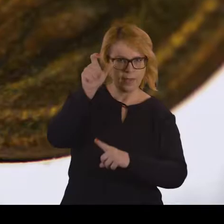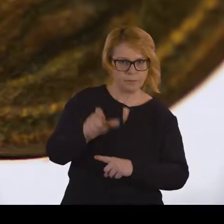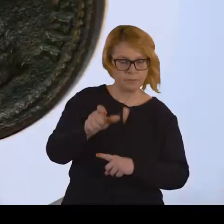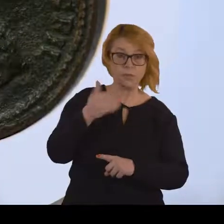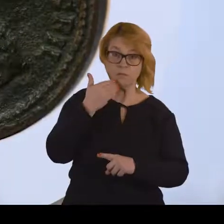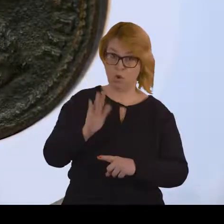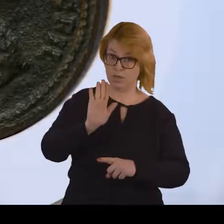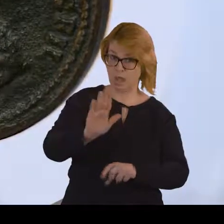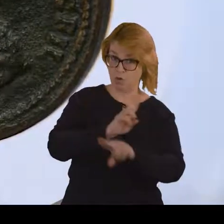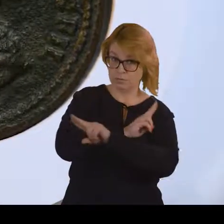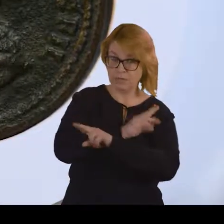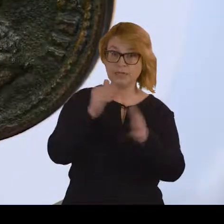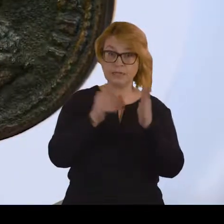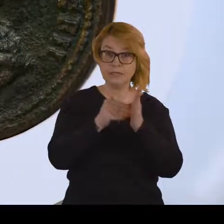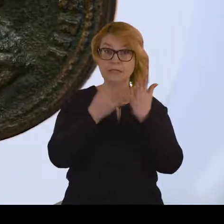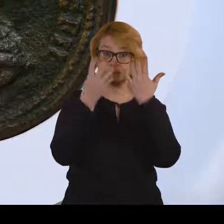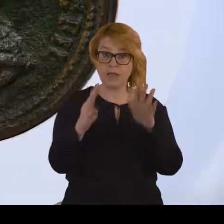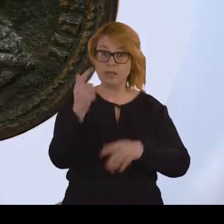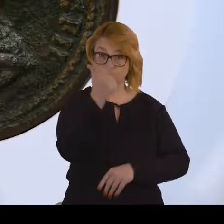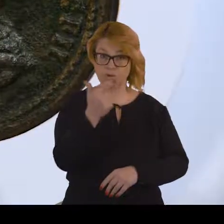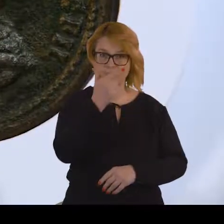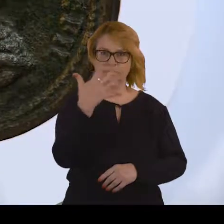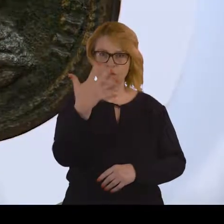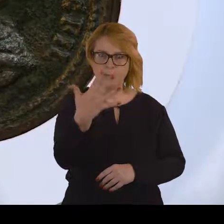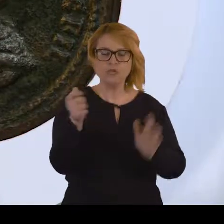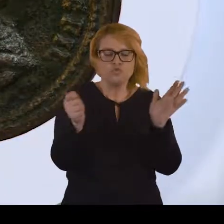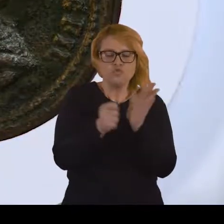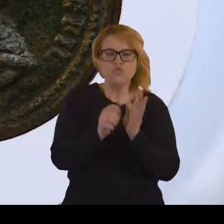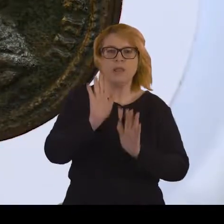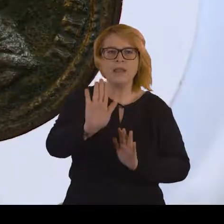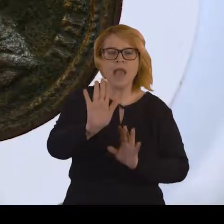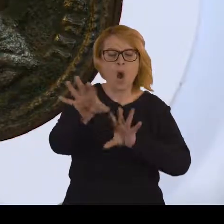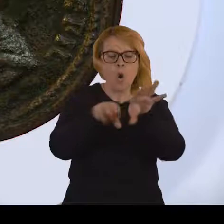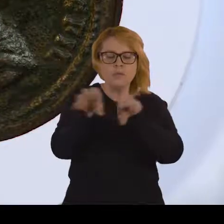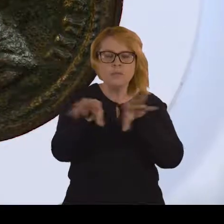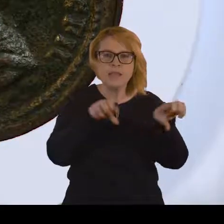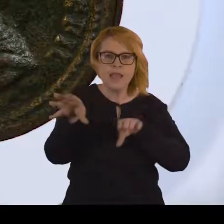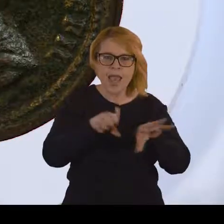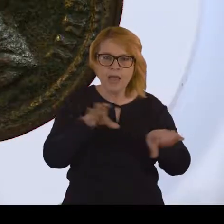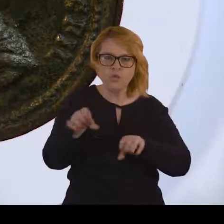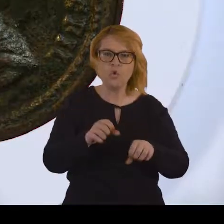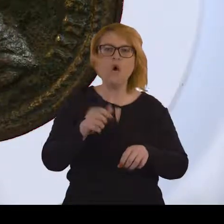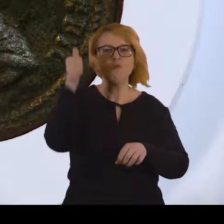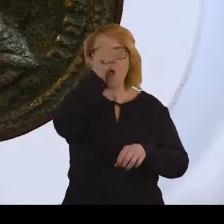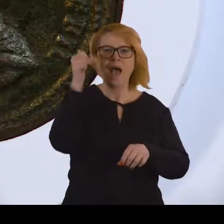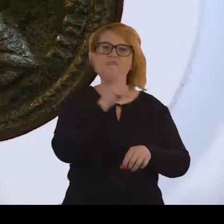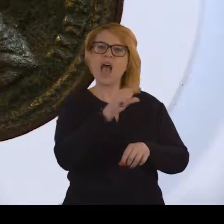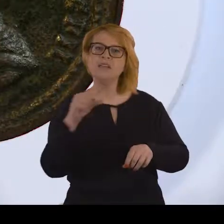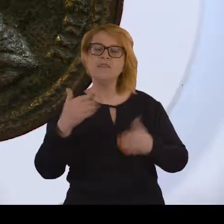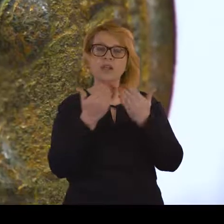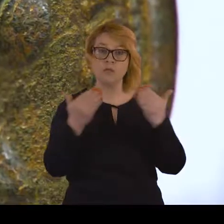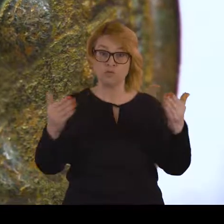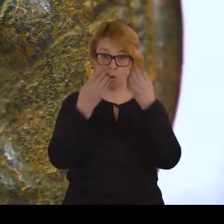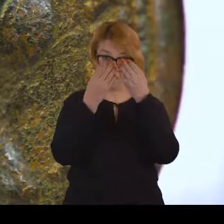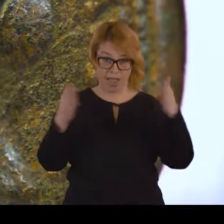Corbuliho. Po Corbuliho smrti v roku 1925 zakúpilo jeho numizmatickú zbierku Vlastivedné